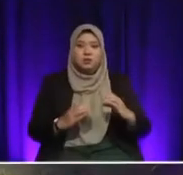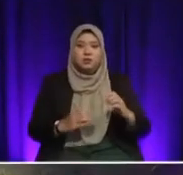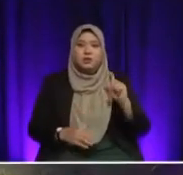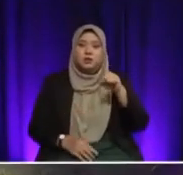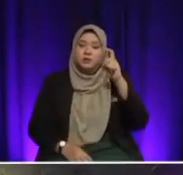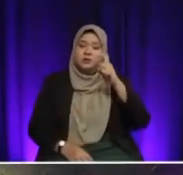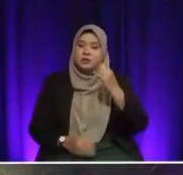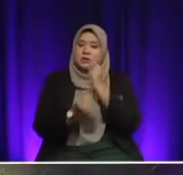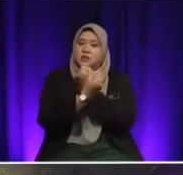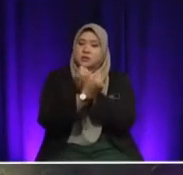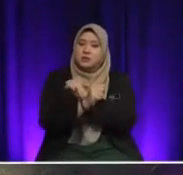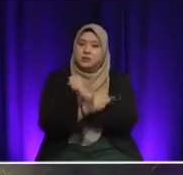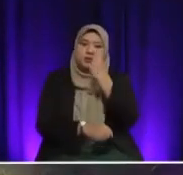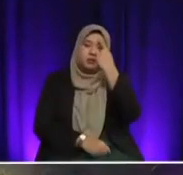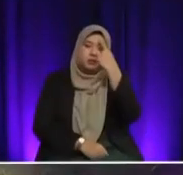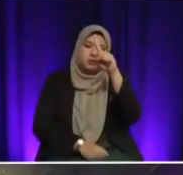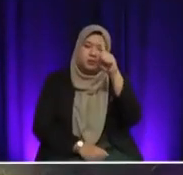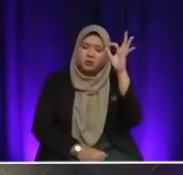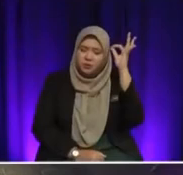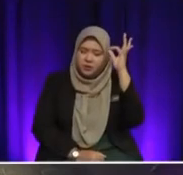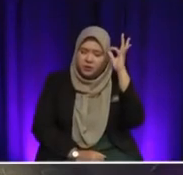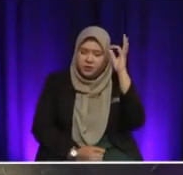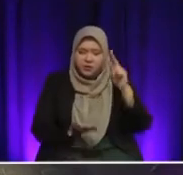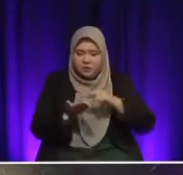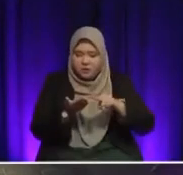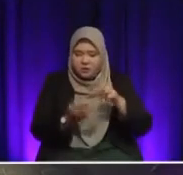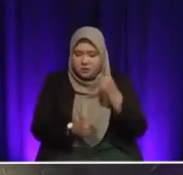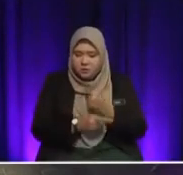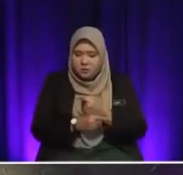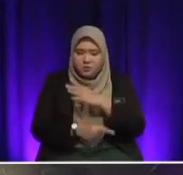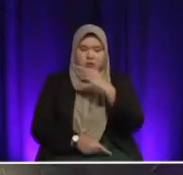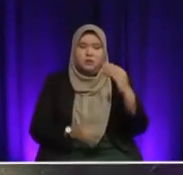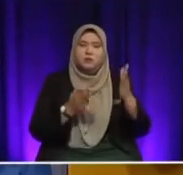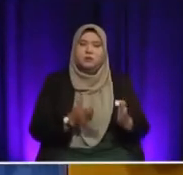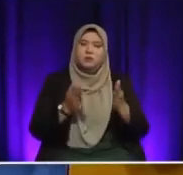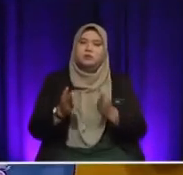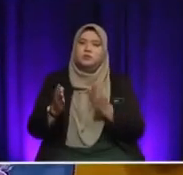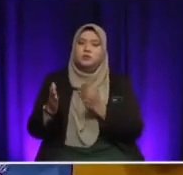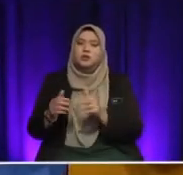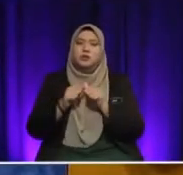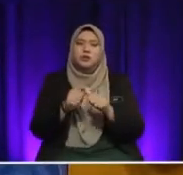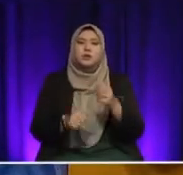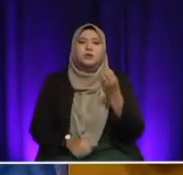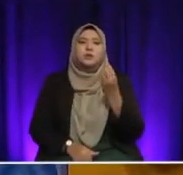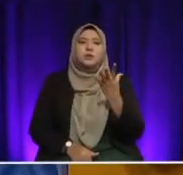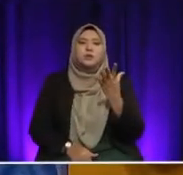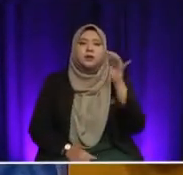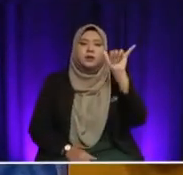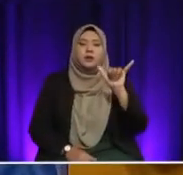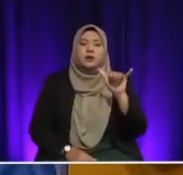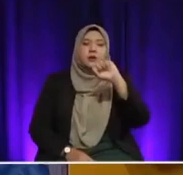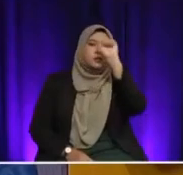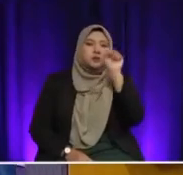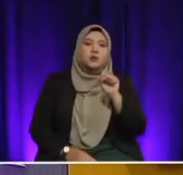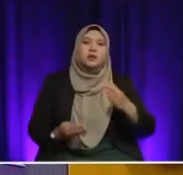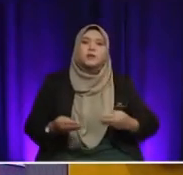markah adalah maksimum 5, minimum 1. Jadi dekat sini contohnya 4 markah. Jadi